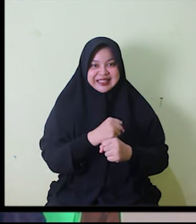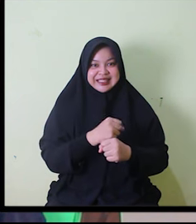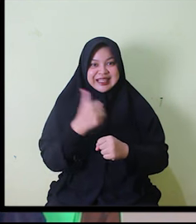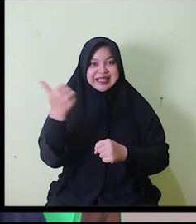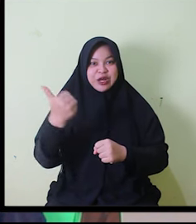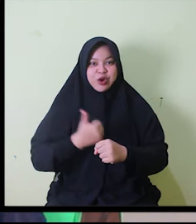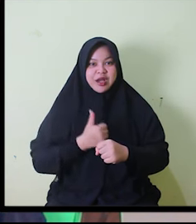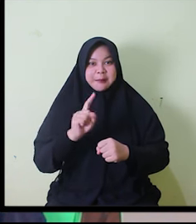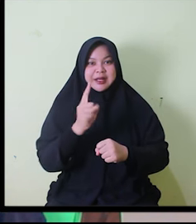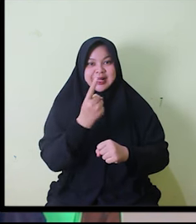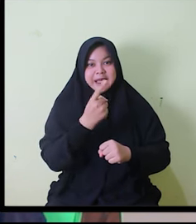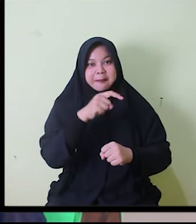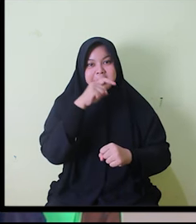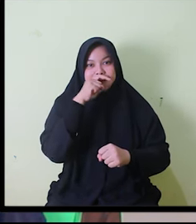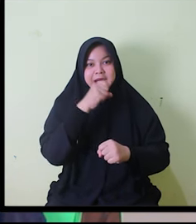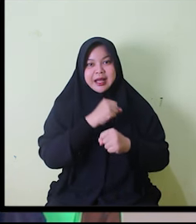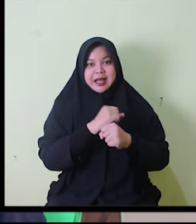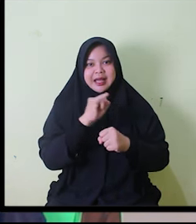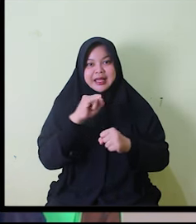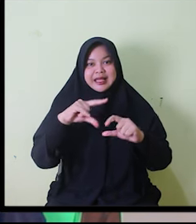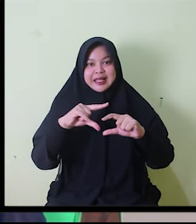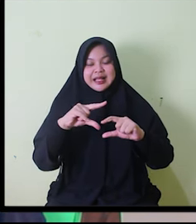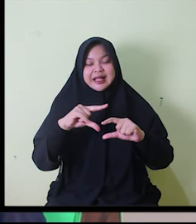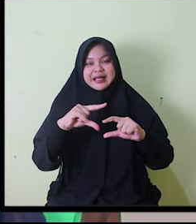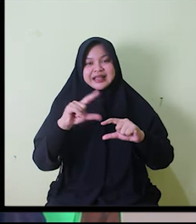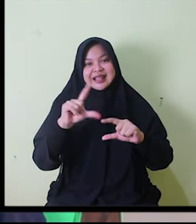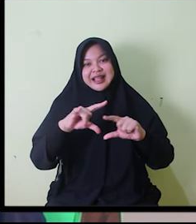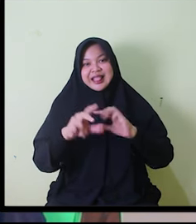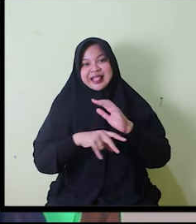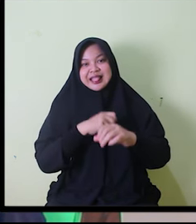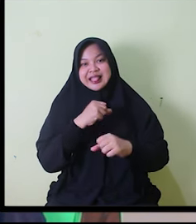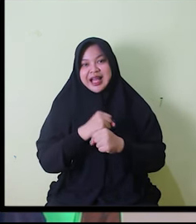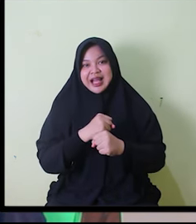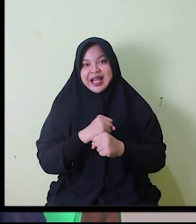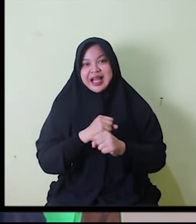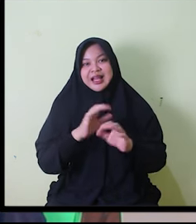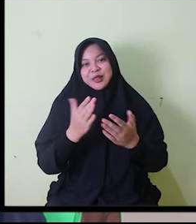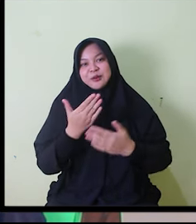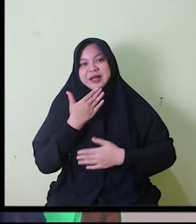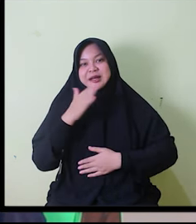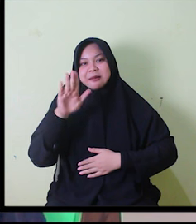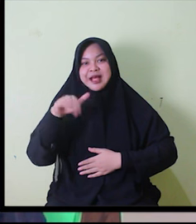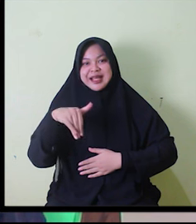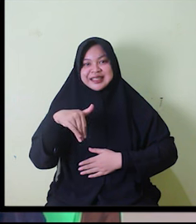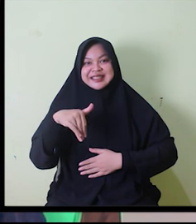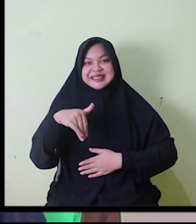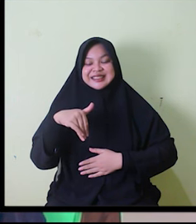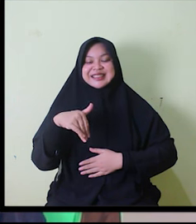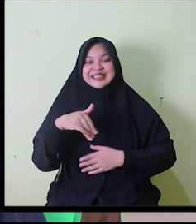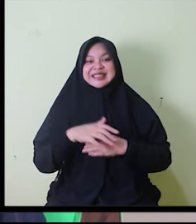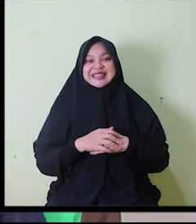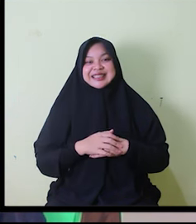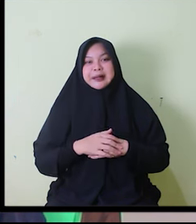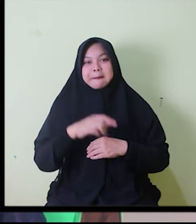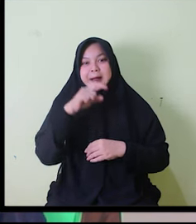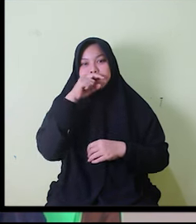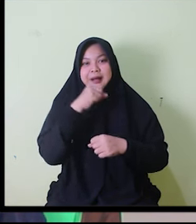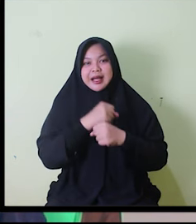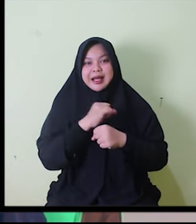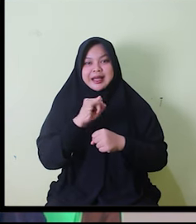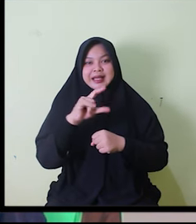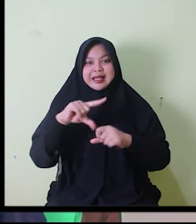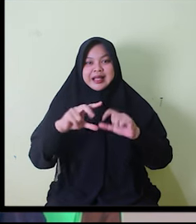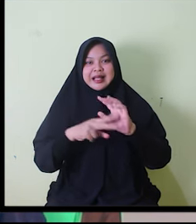Gilang Ramadan liadi s.stp atau biasa dipanggil Bapak Gilang selaku Lurah cura Grinting dan yang kedua ada